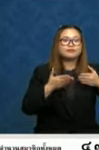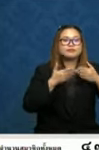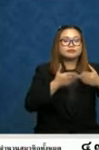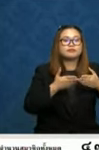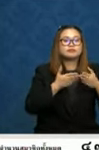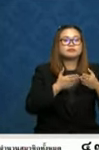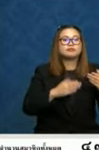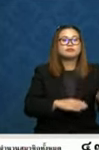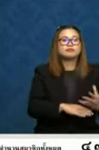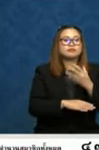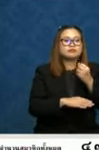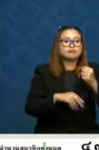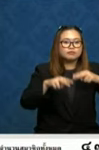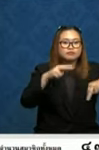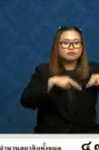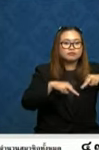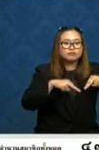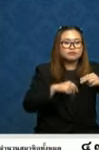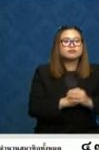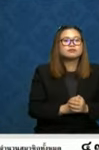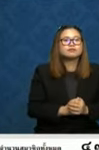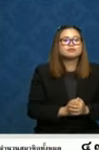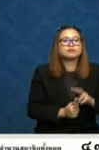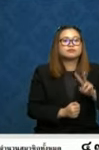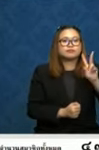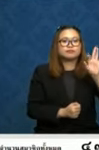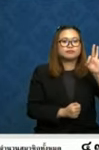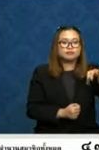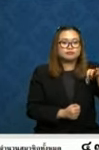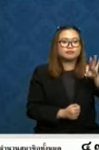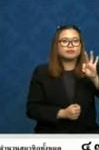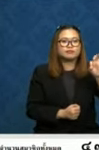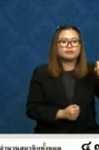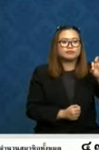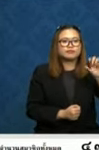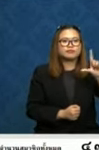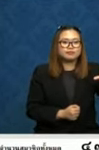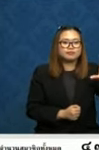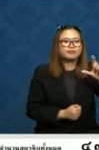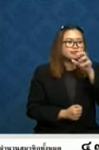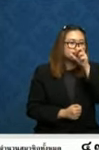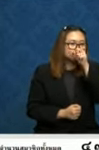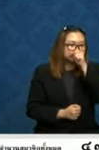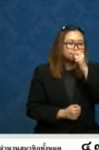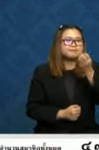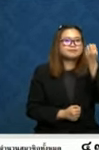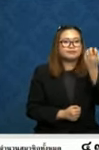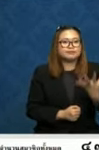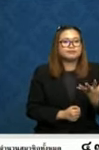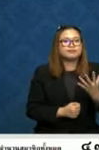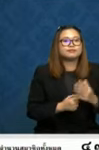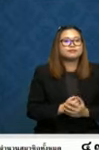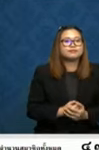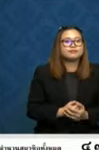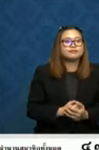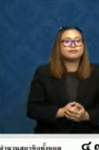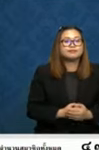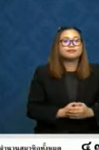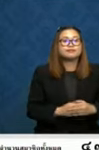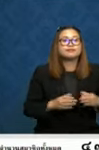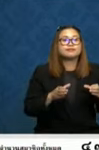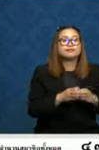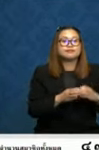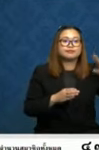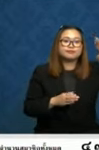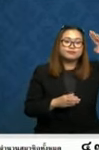ำลังกองทัพเป็นเงิน 9,962 ล้านบาทเป็นเอกสารลับมากทั้งหมดนะคะแต่กองทัพอากาศค่ะ